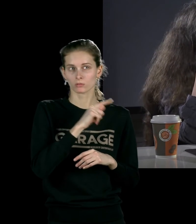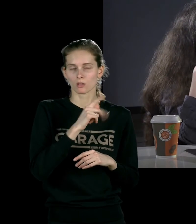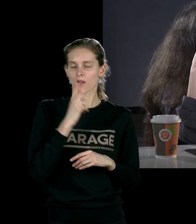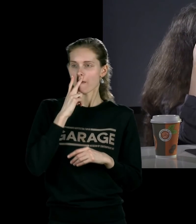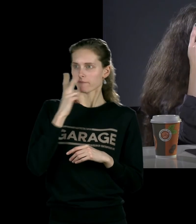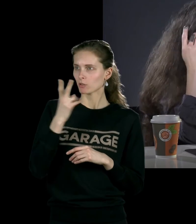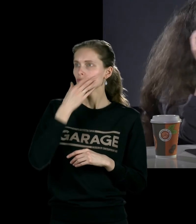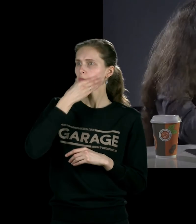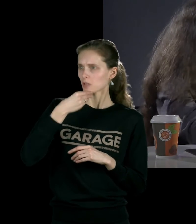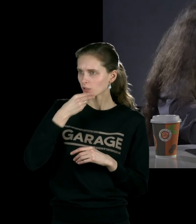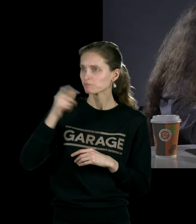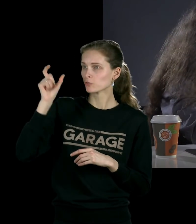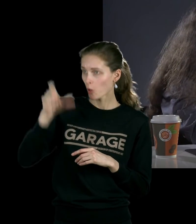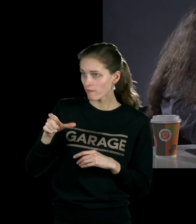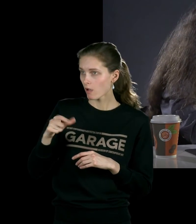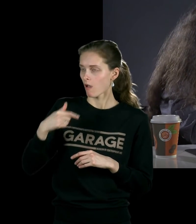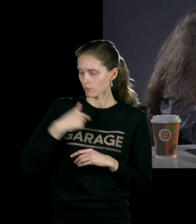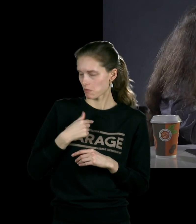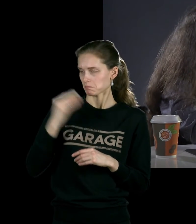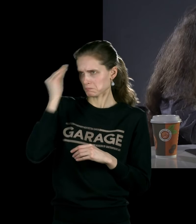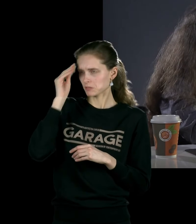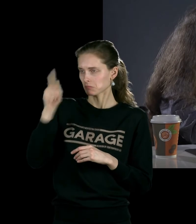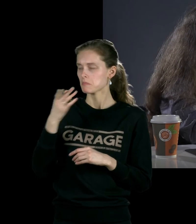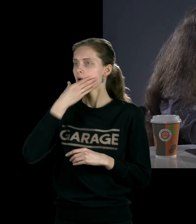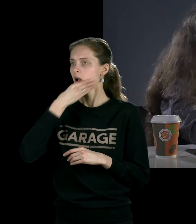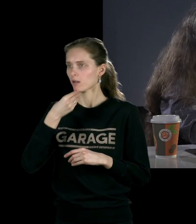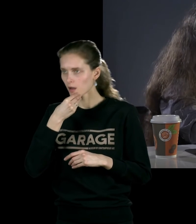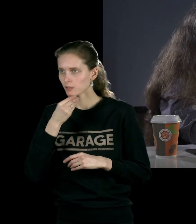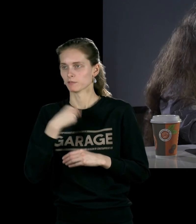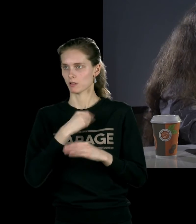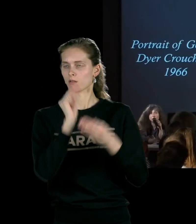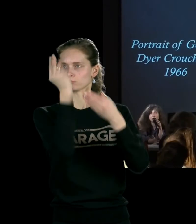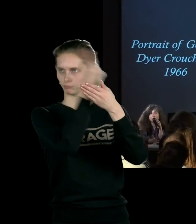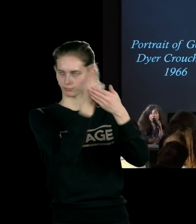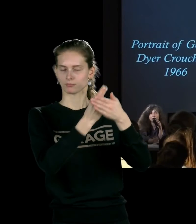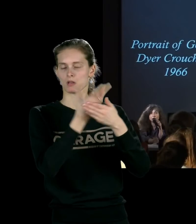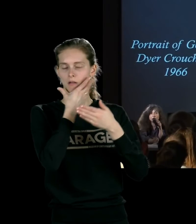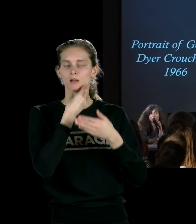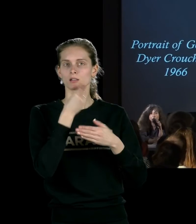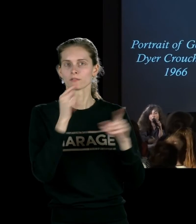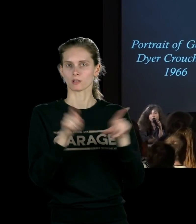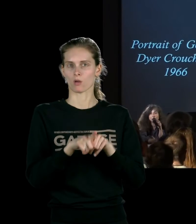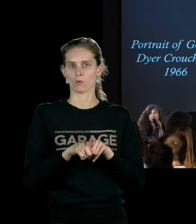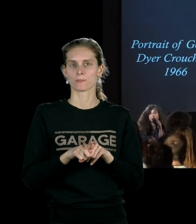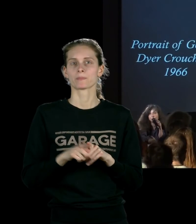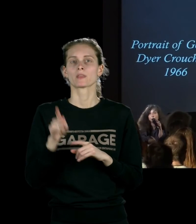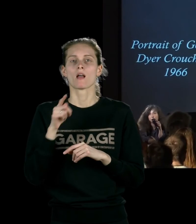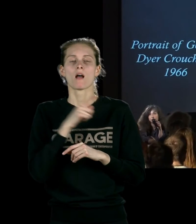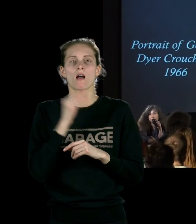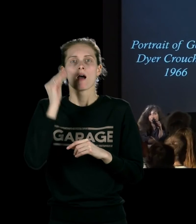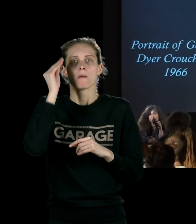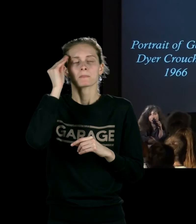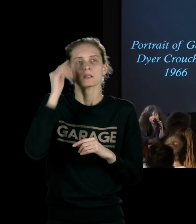считал красивыми, и он считал, что, собственно говоря, он занимается тем же, чем занималась классическая живопись, он представляет